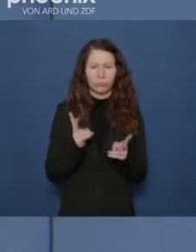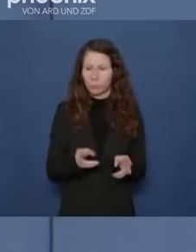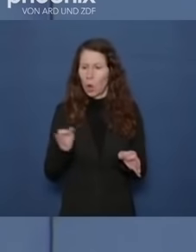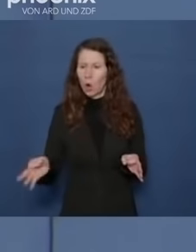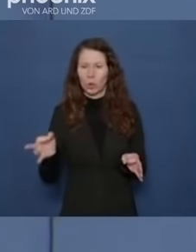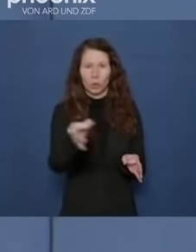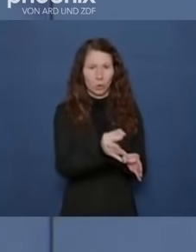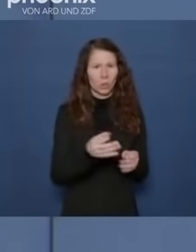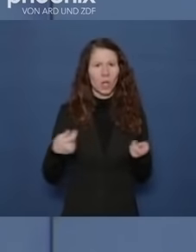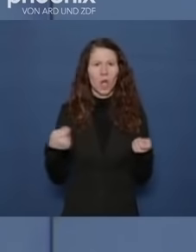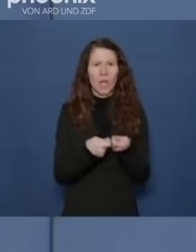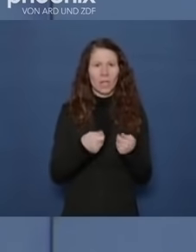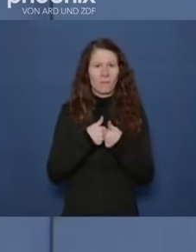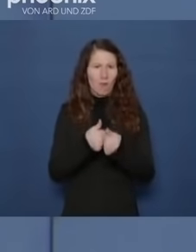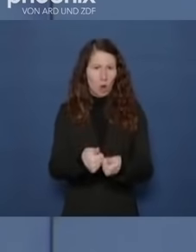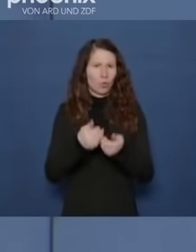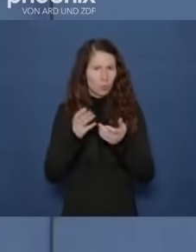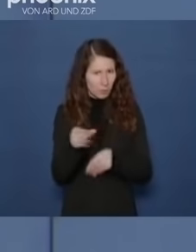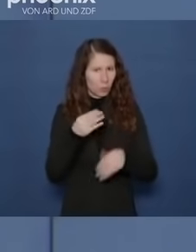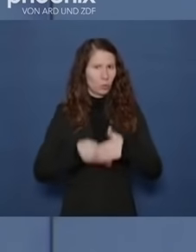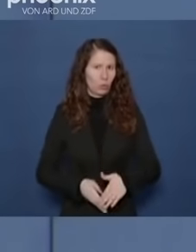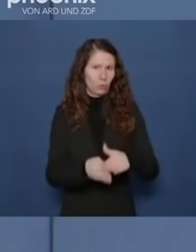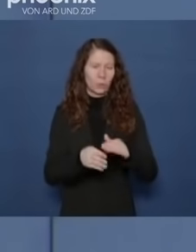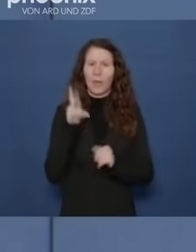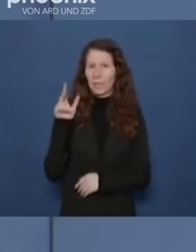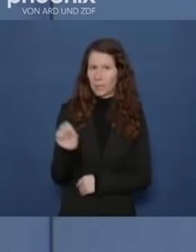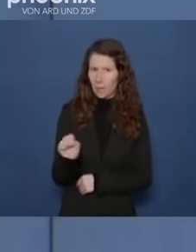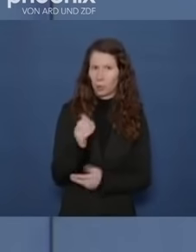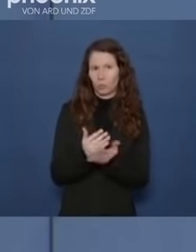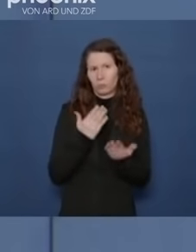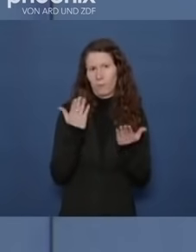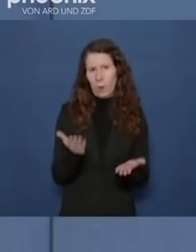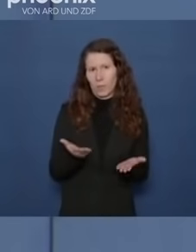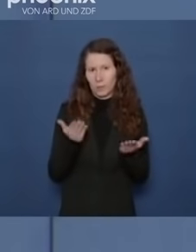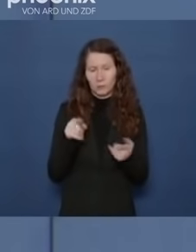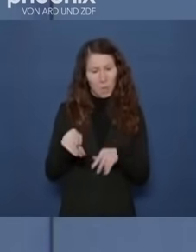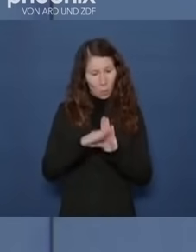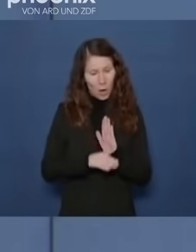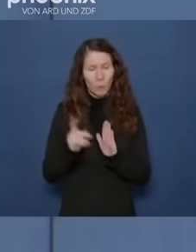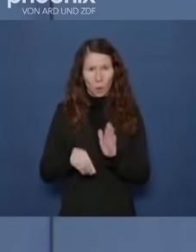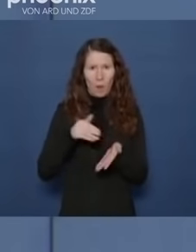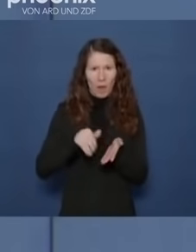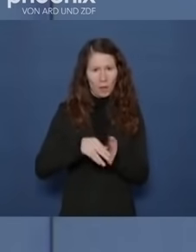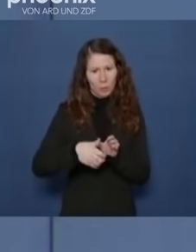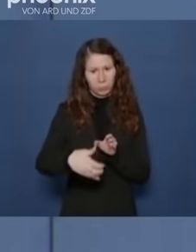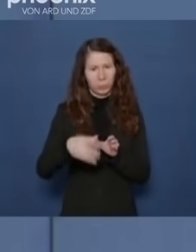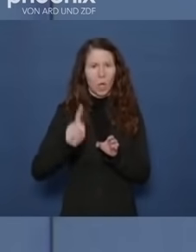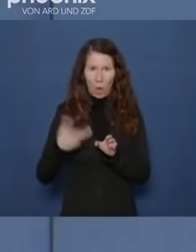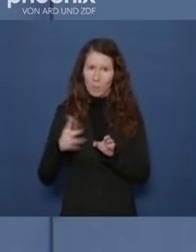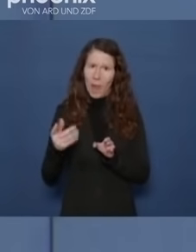Kontaktnachverfolgung mit unterstützen. Und das hat der Herr Seibert ja schon vorgetragen. Dieses Programm soll jetzt fortgeschrieben und auch aufgestockt